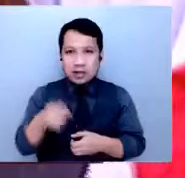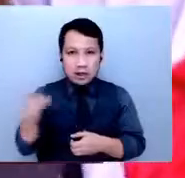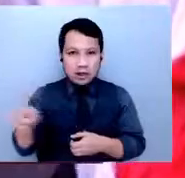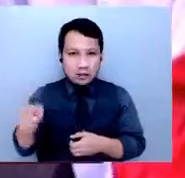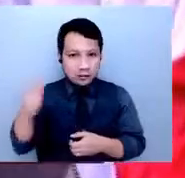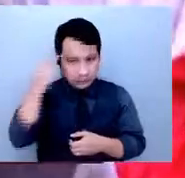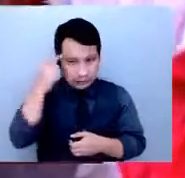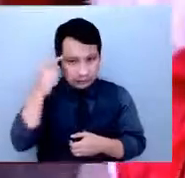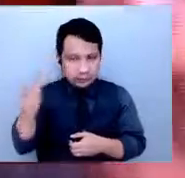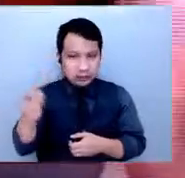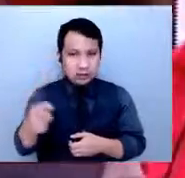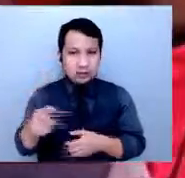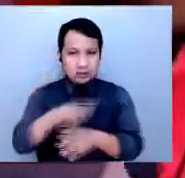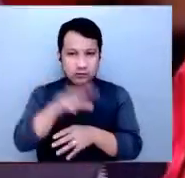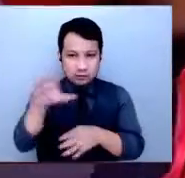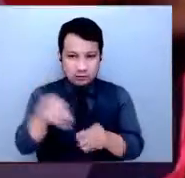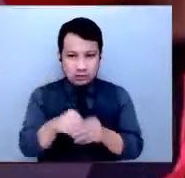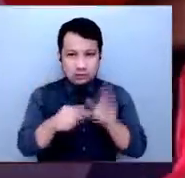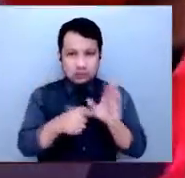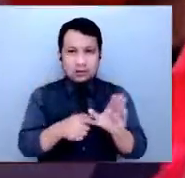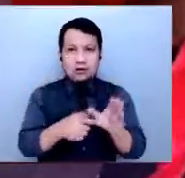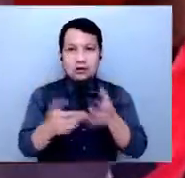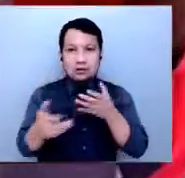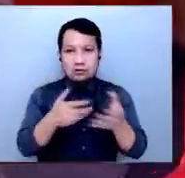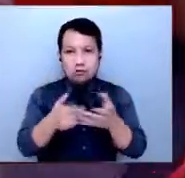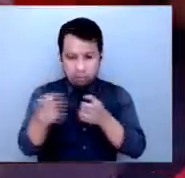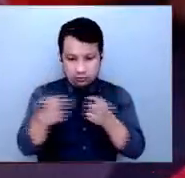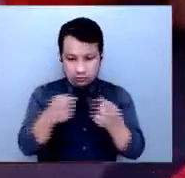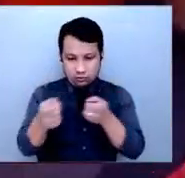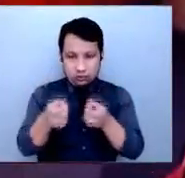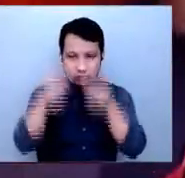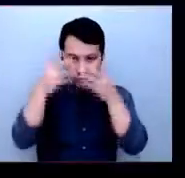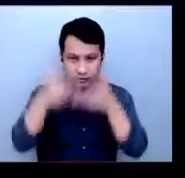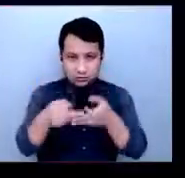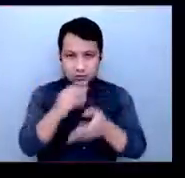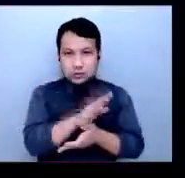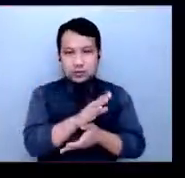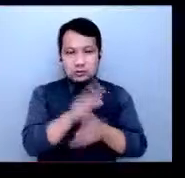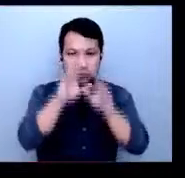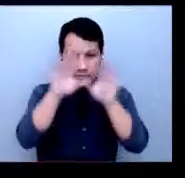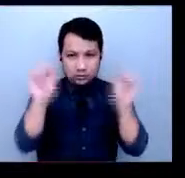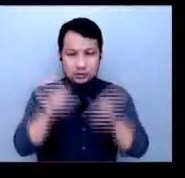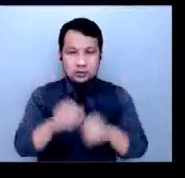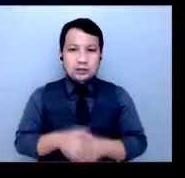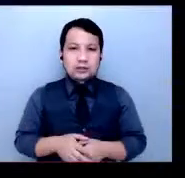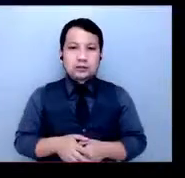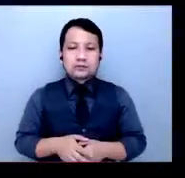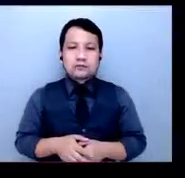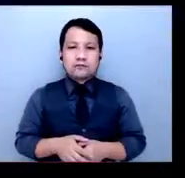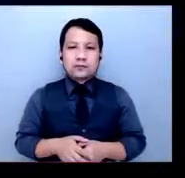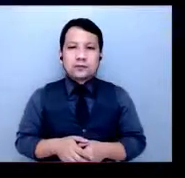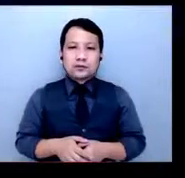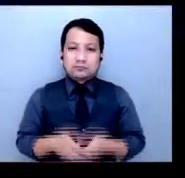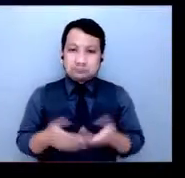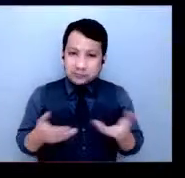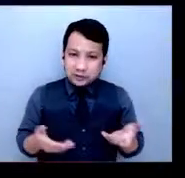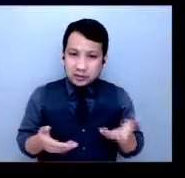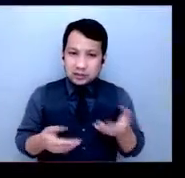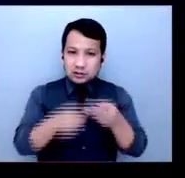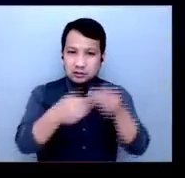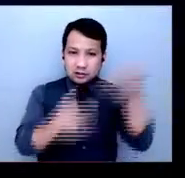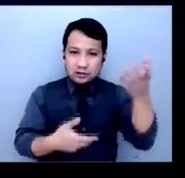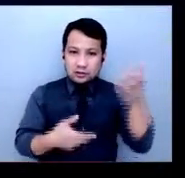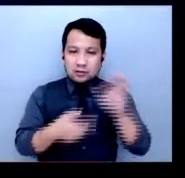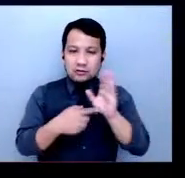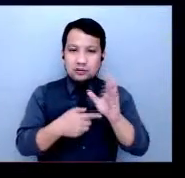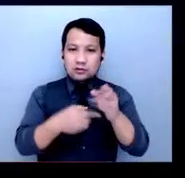things, including controlling the decisions of the President. Yun nga lang, base sa tentative list